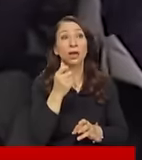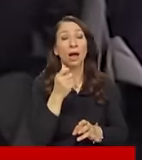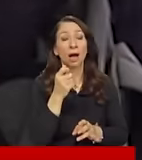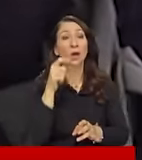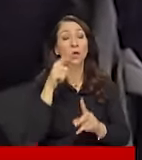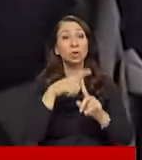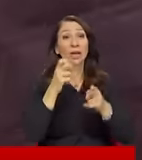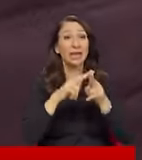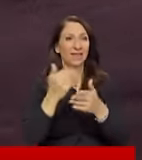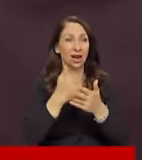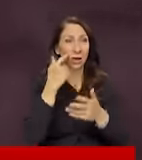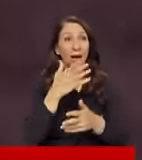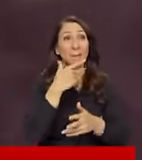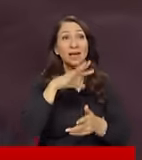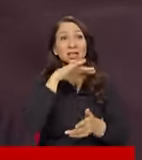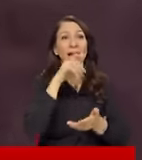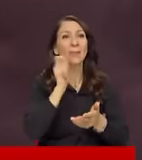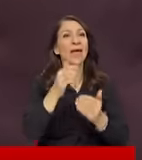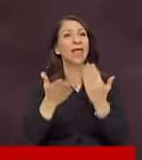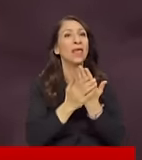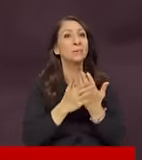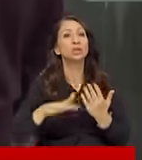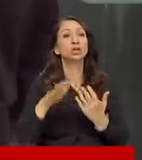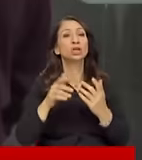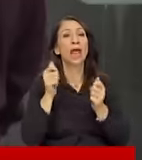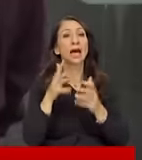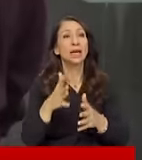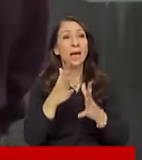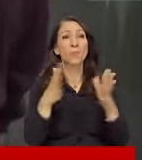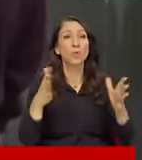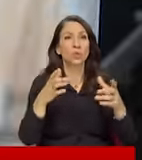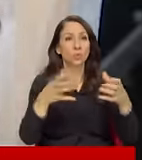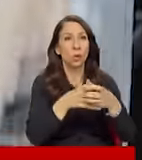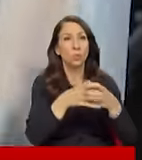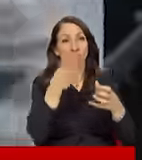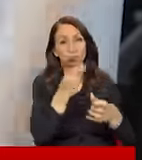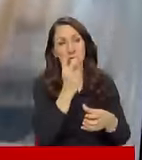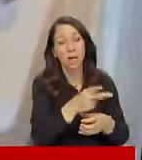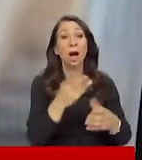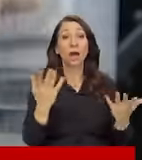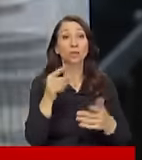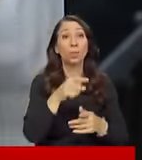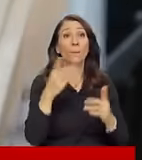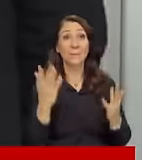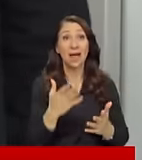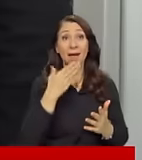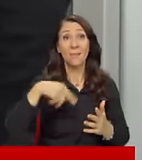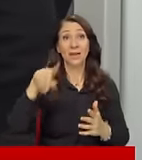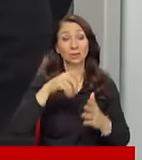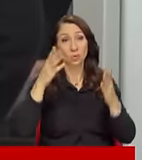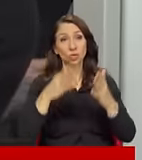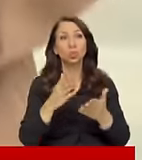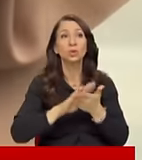TÜİK verilerine göre emekli ve yaşlılara yapılan yardımlar sosyal harcamaların en büyük kısmını oluşturdu. Ancak bu bile emeklilerin